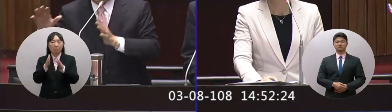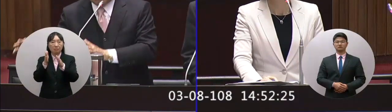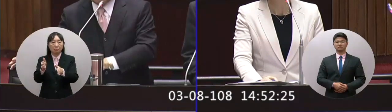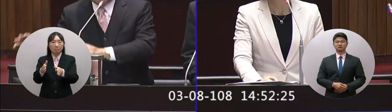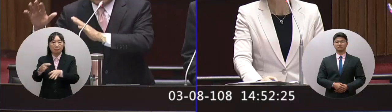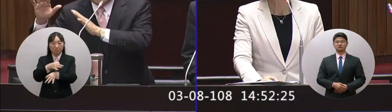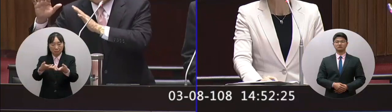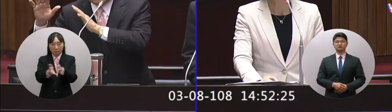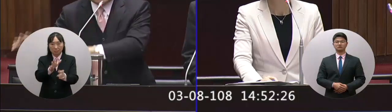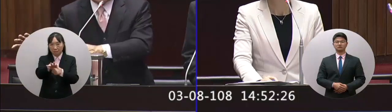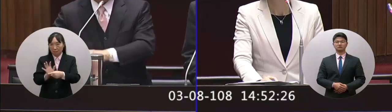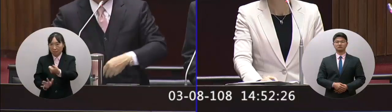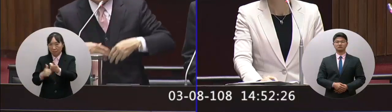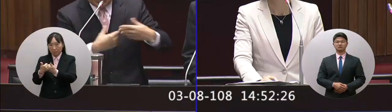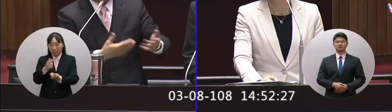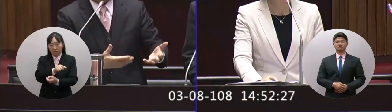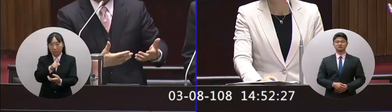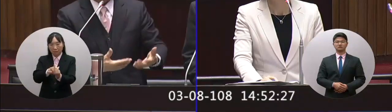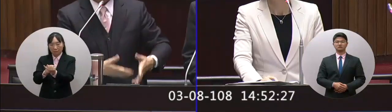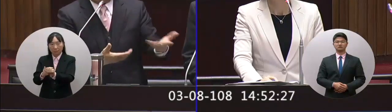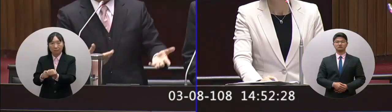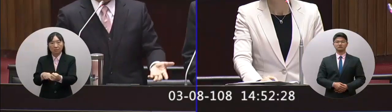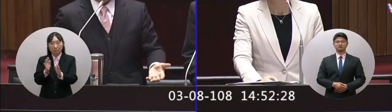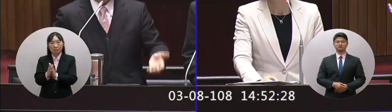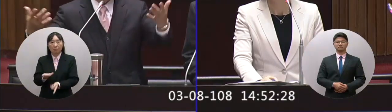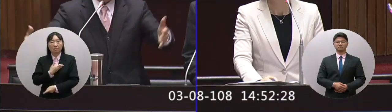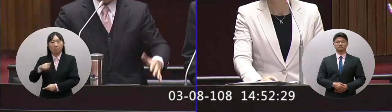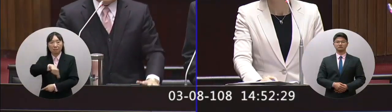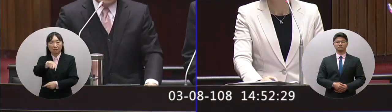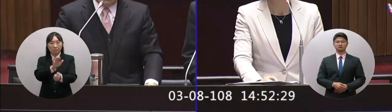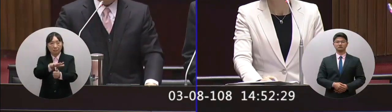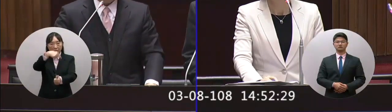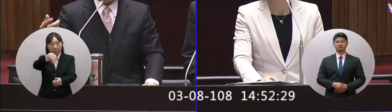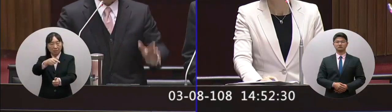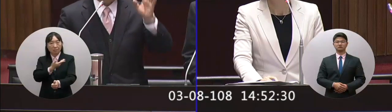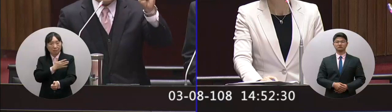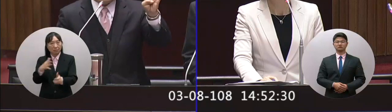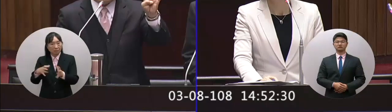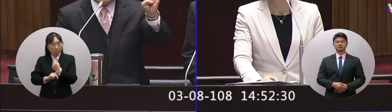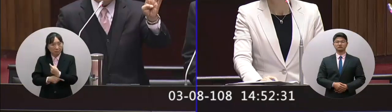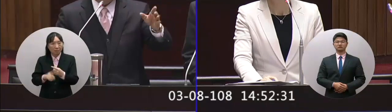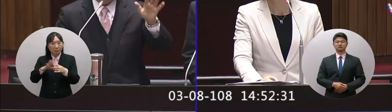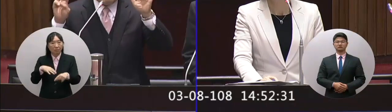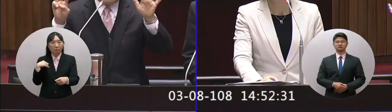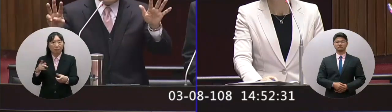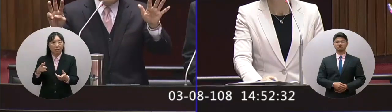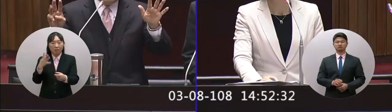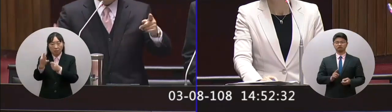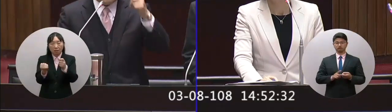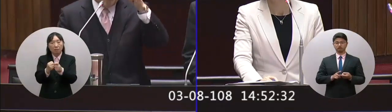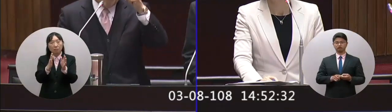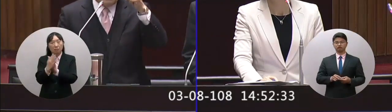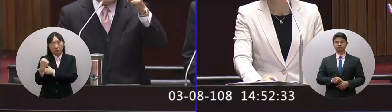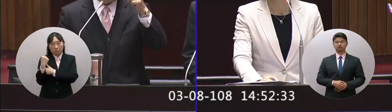部、农委会等等，尽量互合法。这么多年啊，大家拢在拼经济，